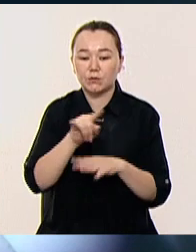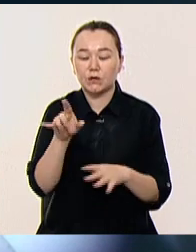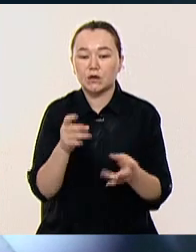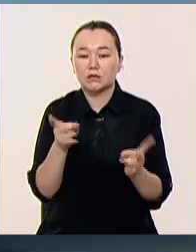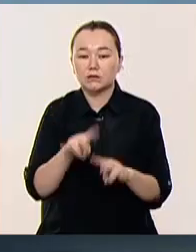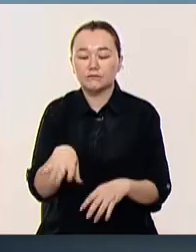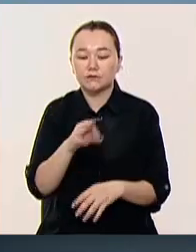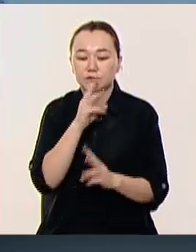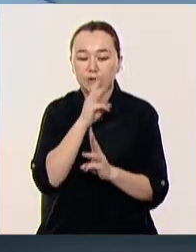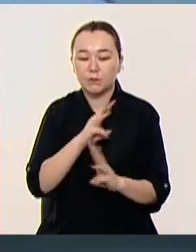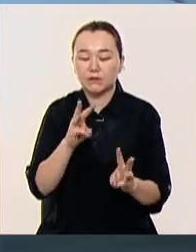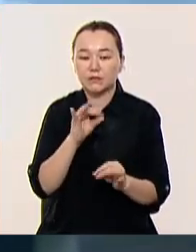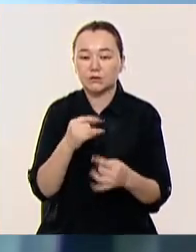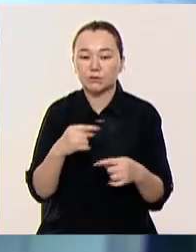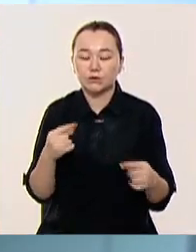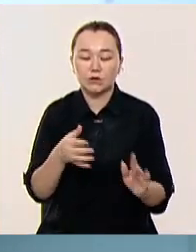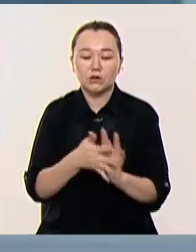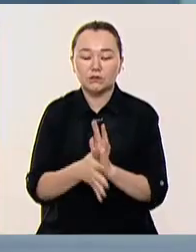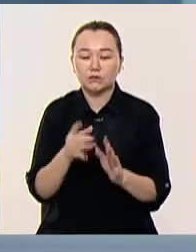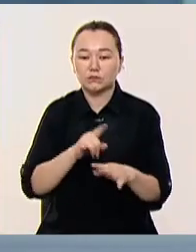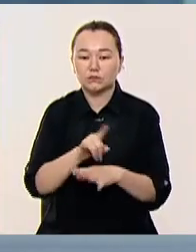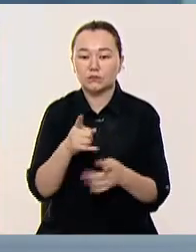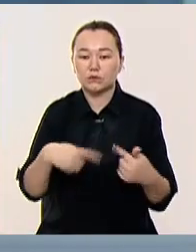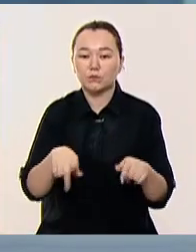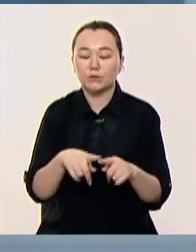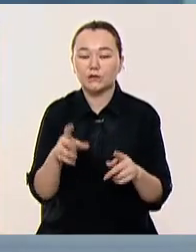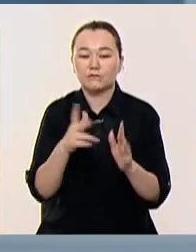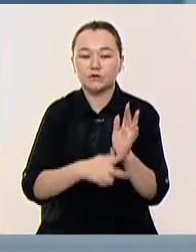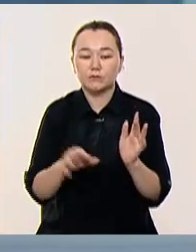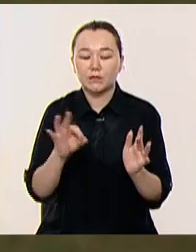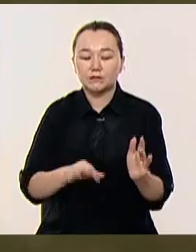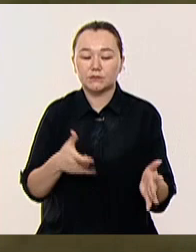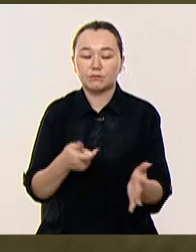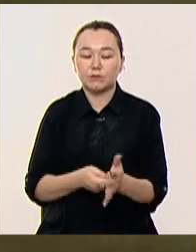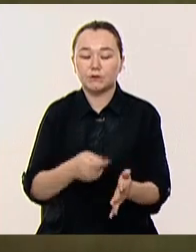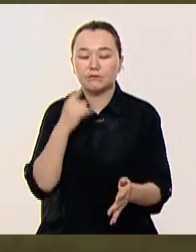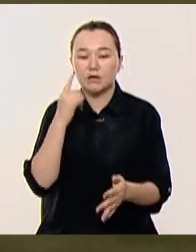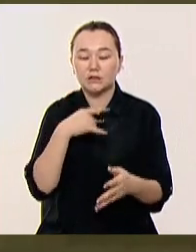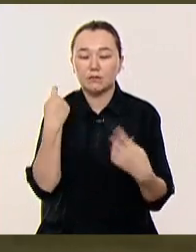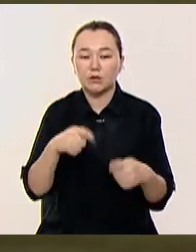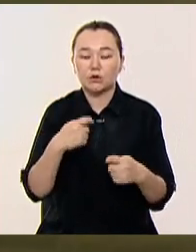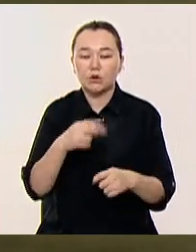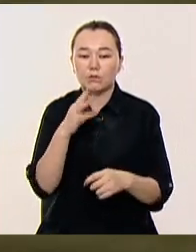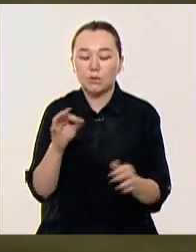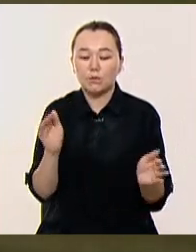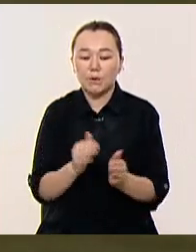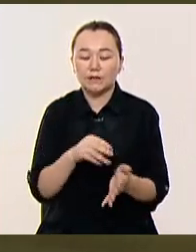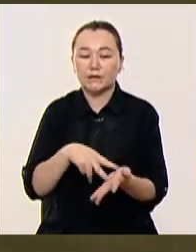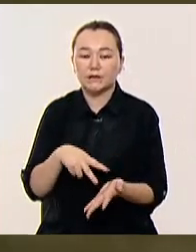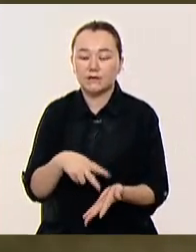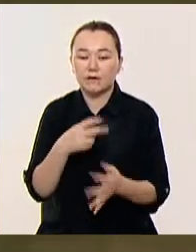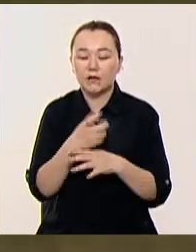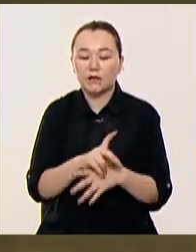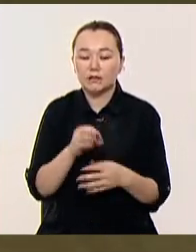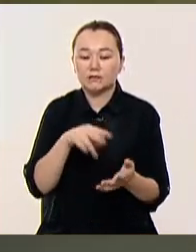прочие расходы. По данным представителей авиакомпании, более 80% билетов в Казахстане продаются по минимальным тарифам. И цены